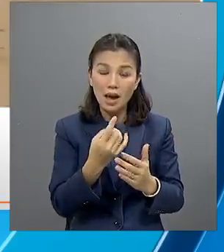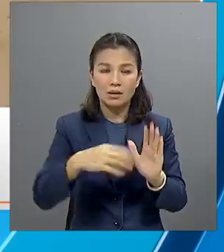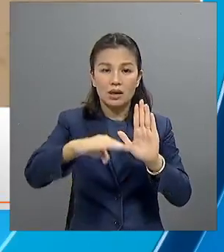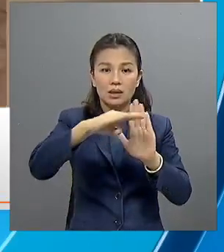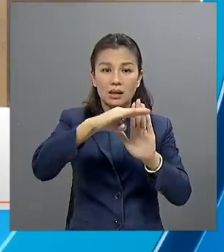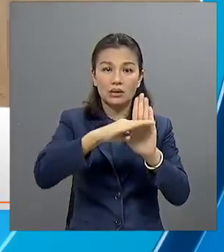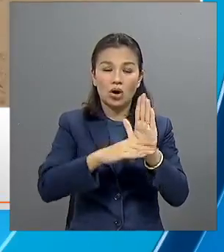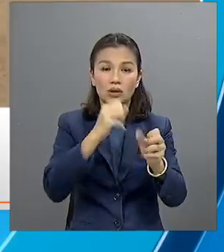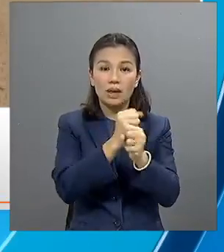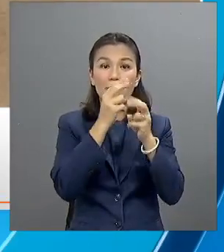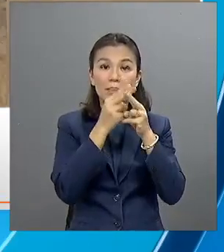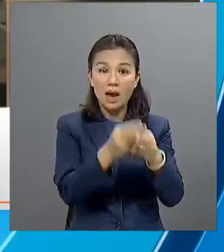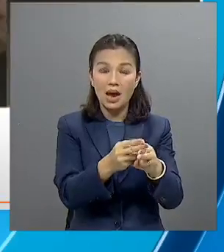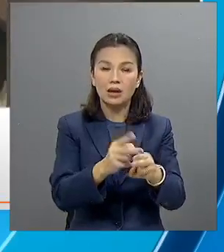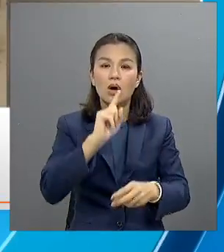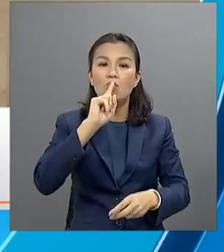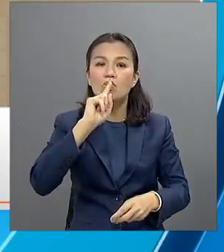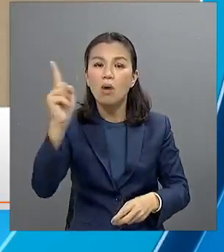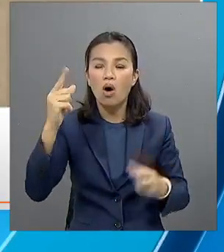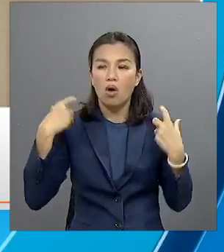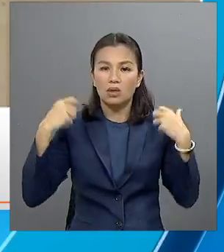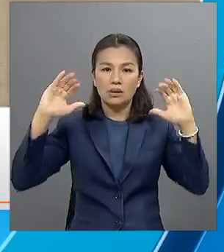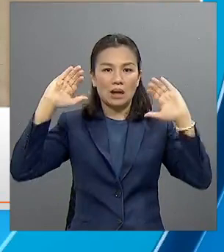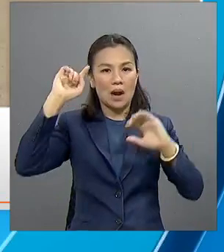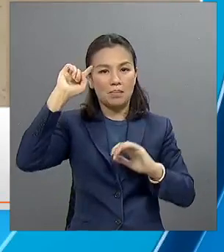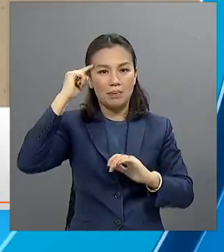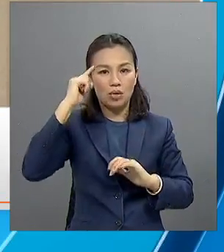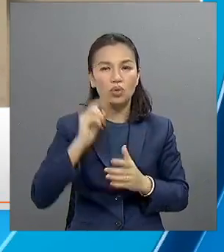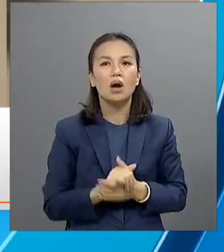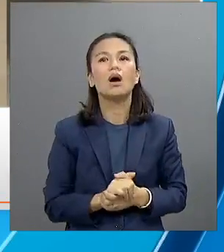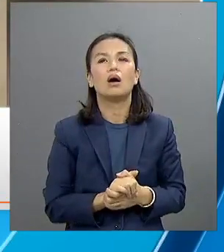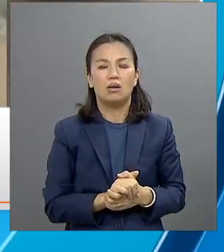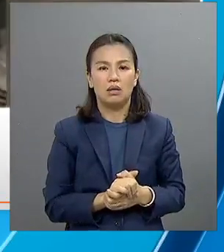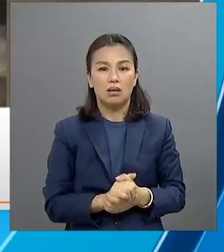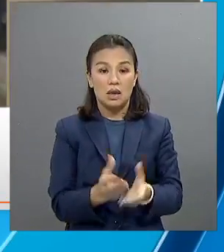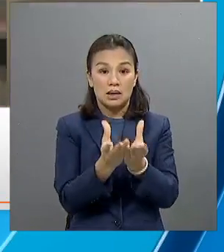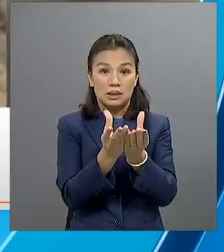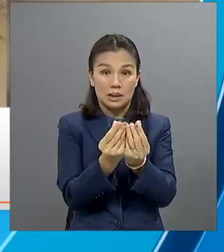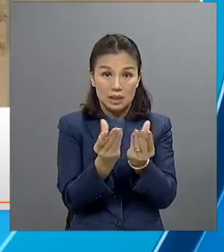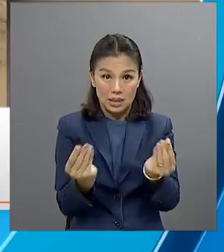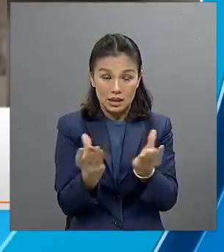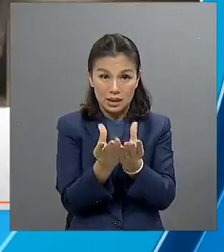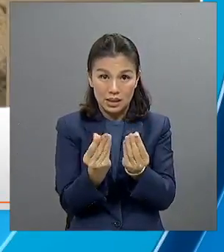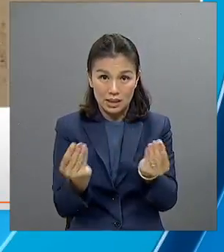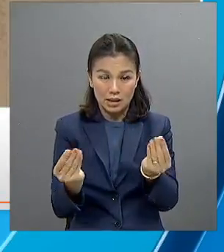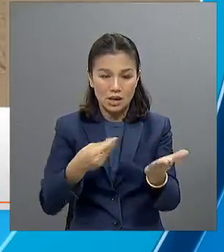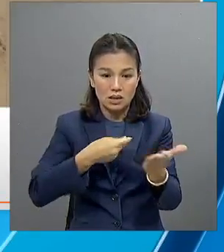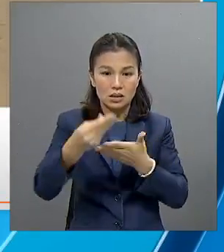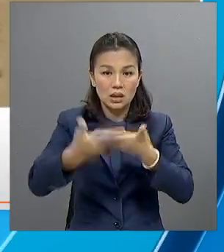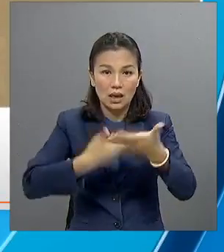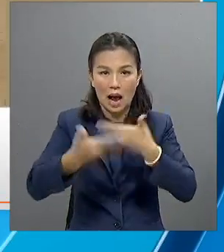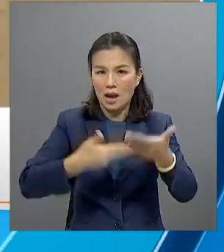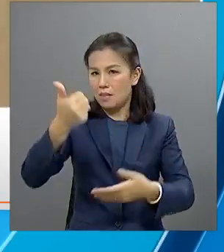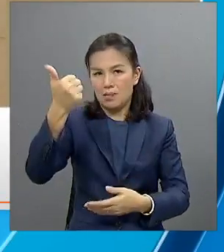ไม่ได้แจ้งไม่ได้อะไรทางรัฐไม่ได้รู้เรื่องอะไรด้วยเลยที่ราชพัสดุโดยปกติแล้วเนี่ยจะไปซื้อขายกันไม่ได้น